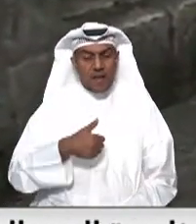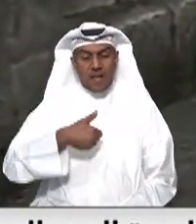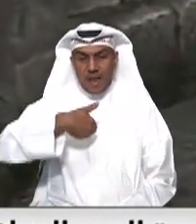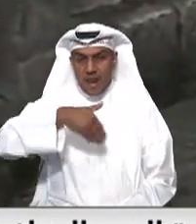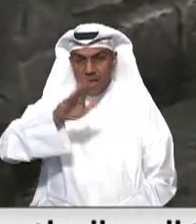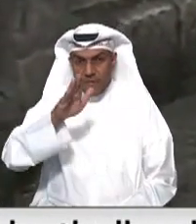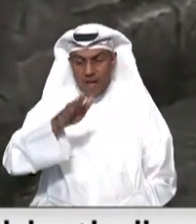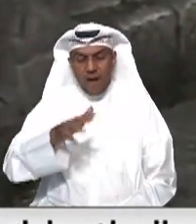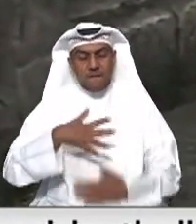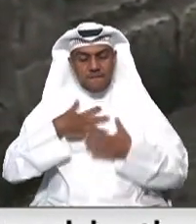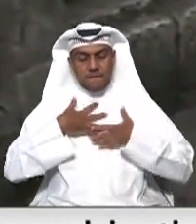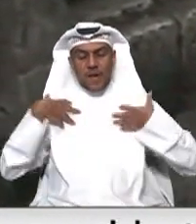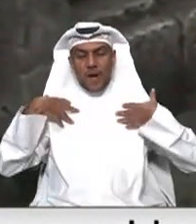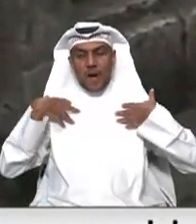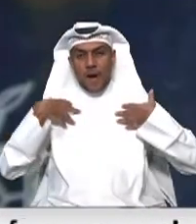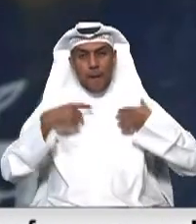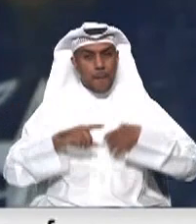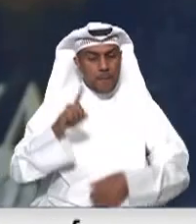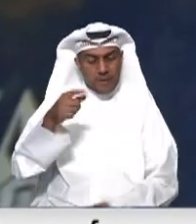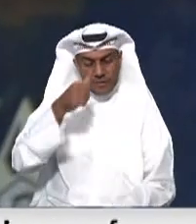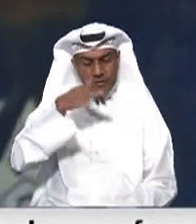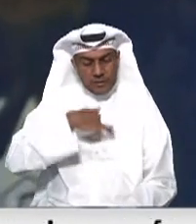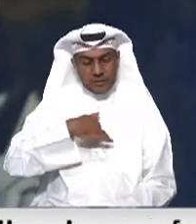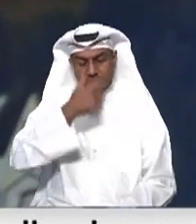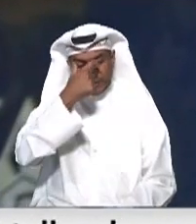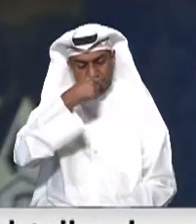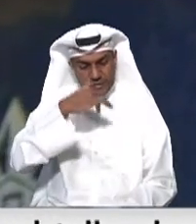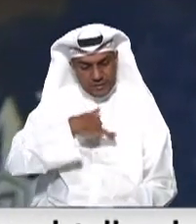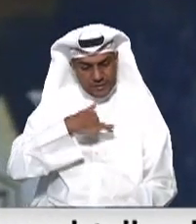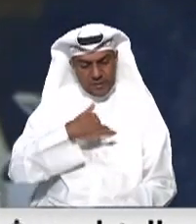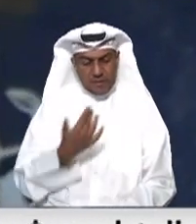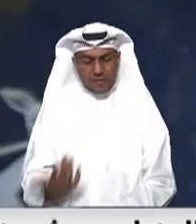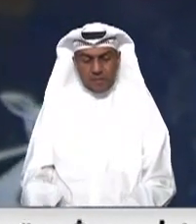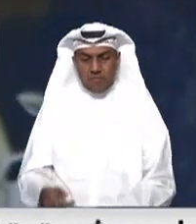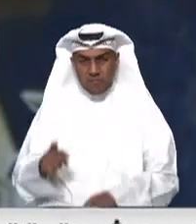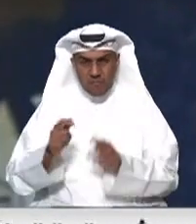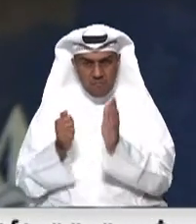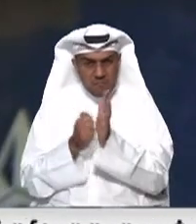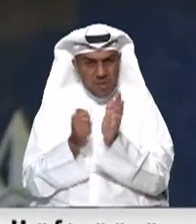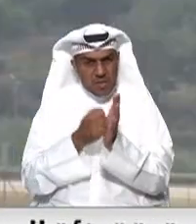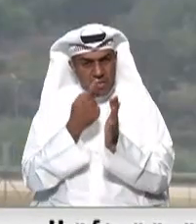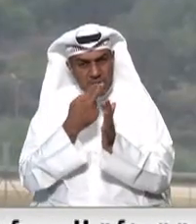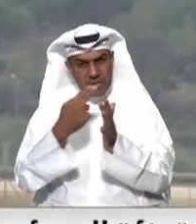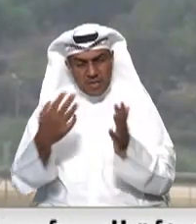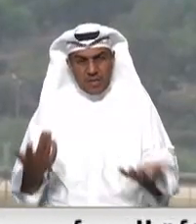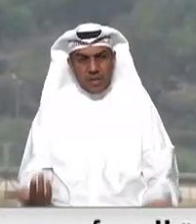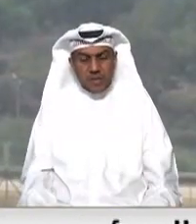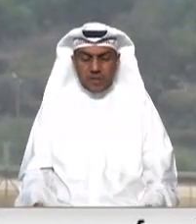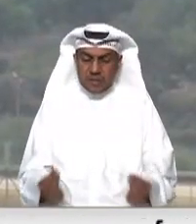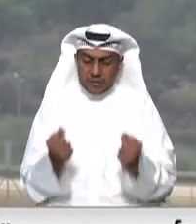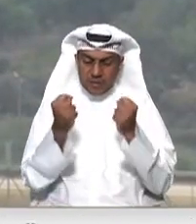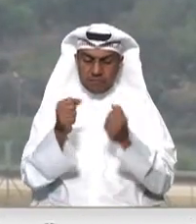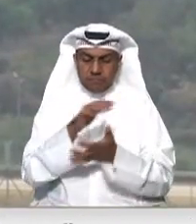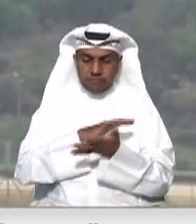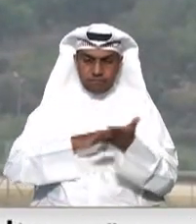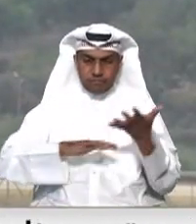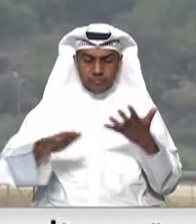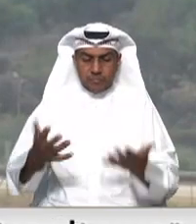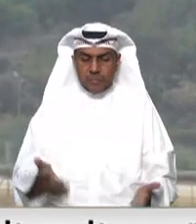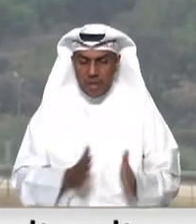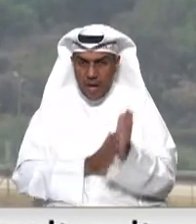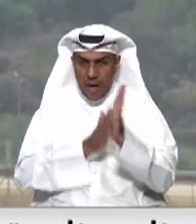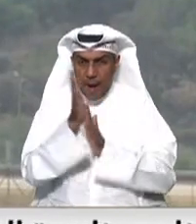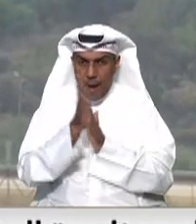الاحتلال وبإلزامه بإطلاق السراح ضمن شروط سراح الأسرى ضمن شروط المقاومة،